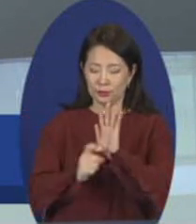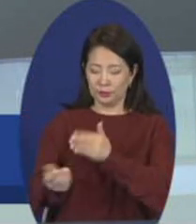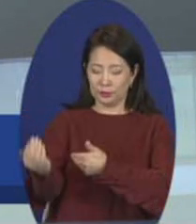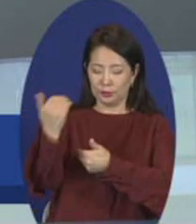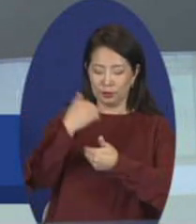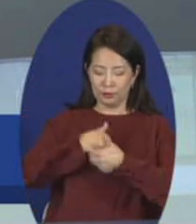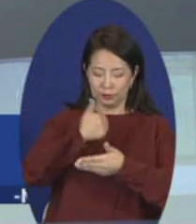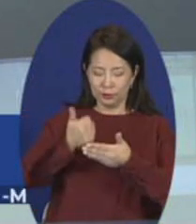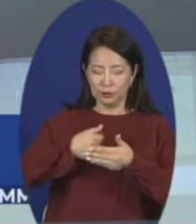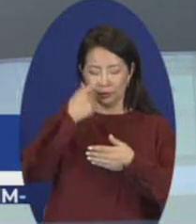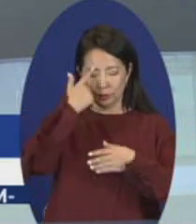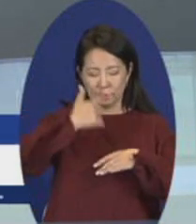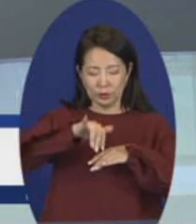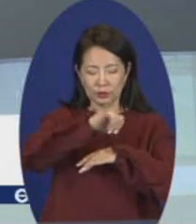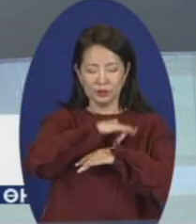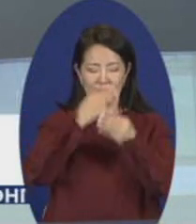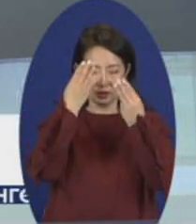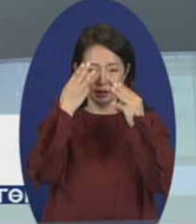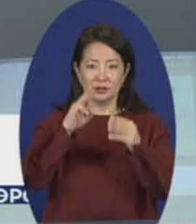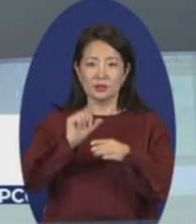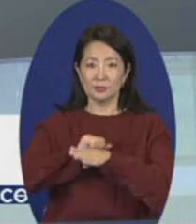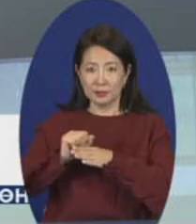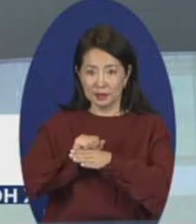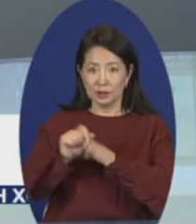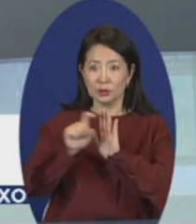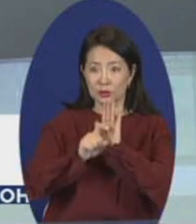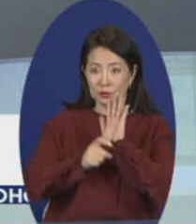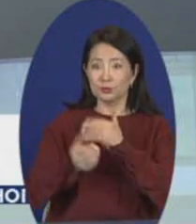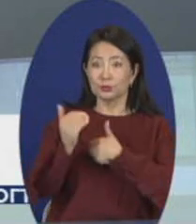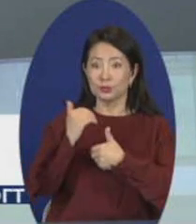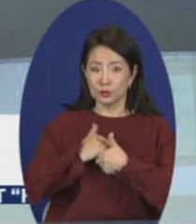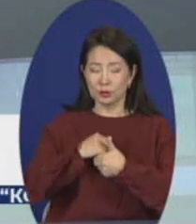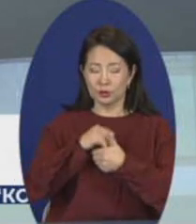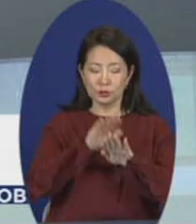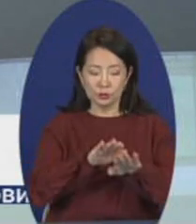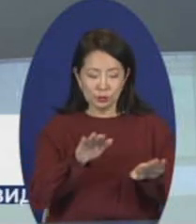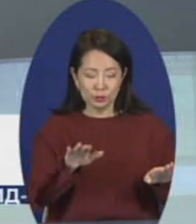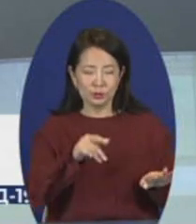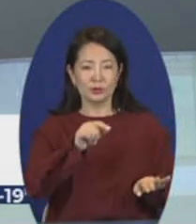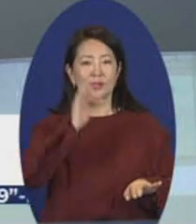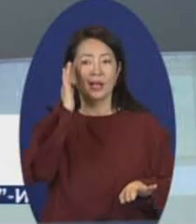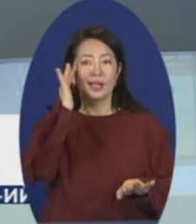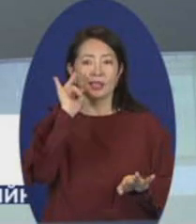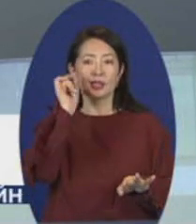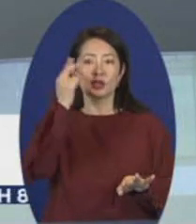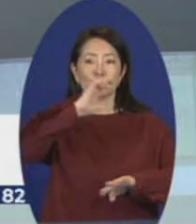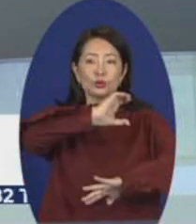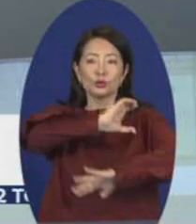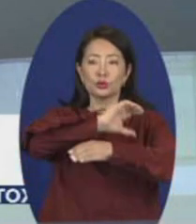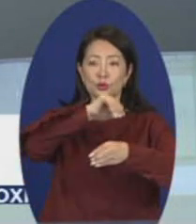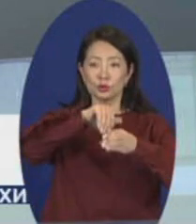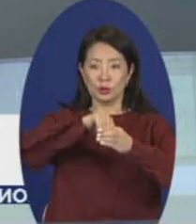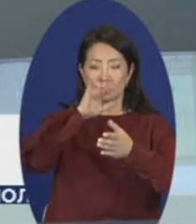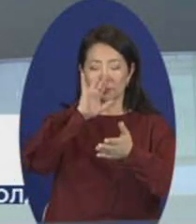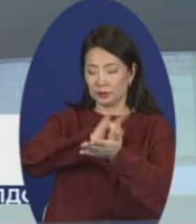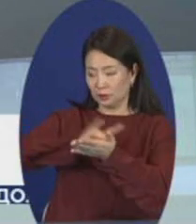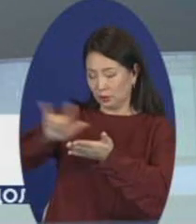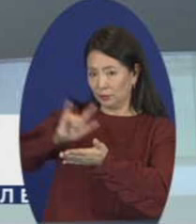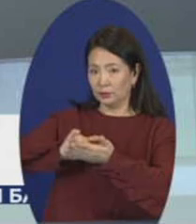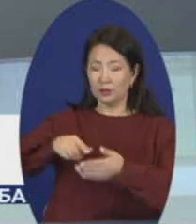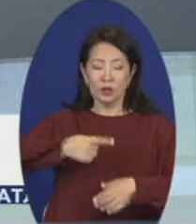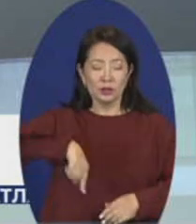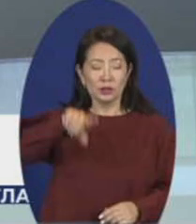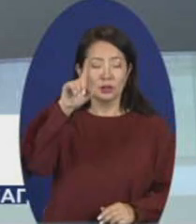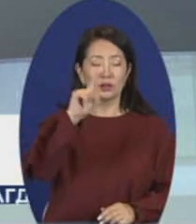ухааны технологийн сургуульд бэлтгэл хөтөлбөр тамрагдсан оюутнууд гадаадын ихтэй сургууль суралцахаар эх орноос омордлоо. Энэ жил эхний ээлжинд 256